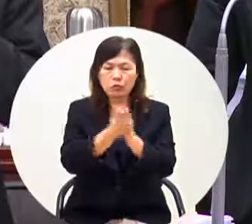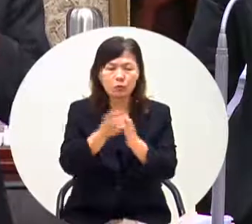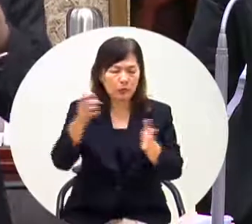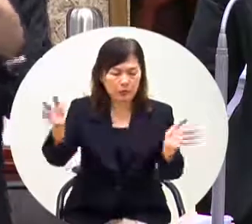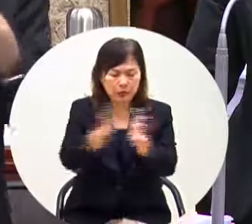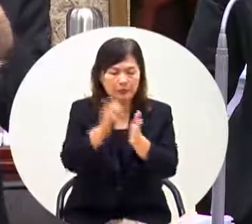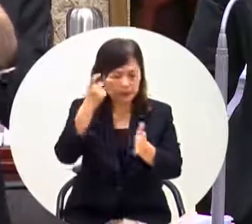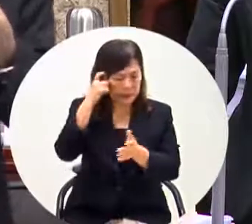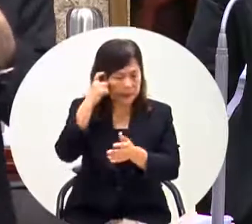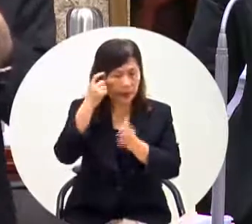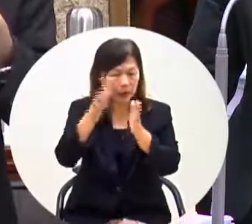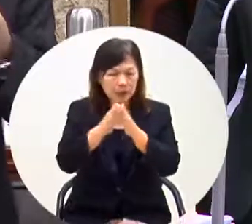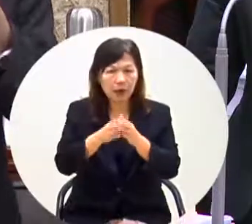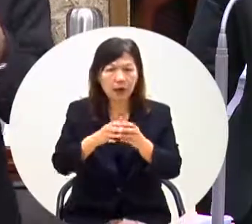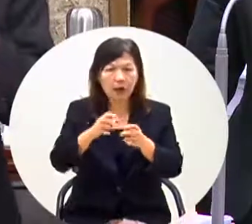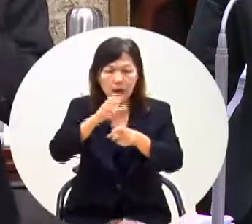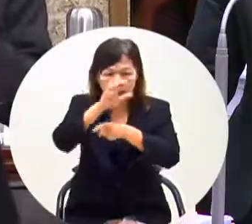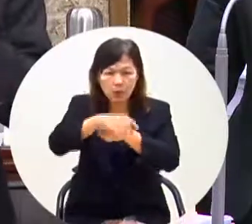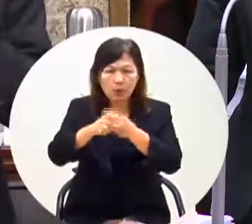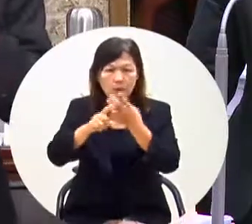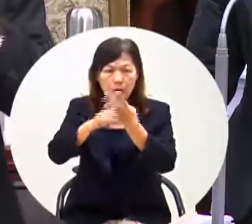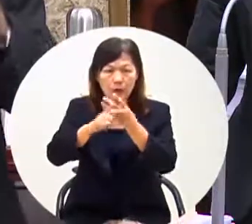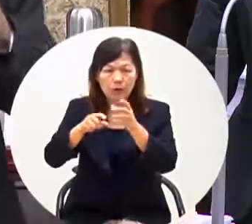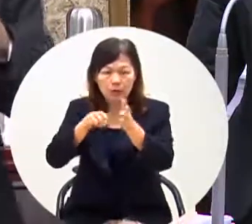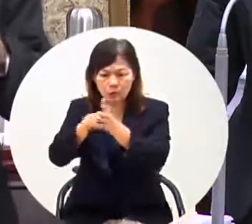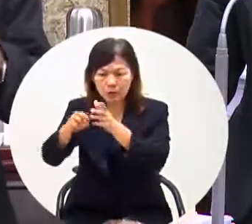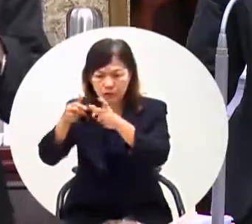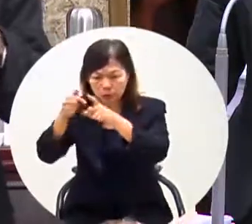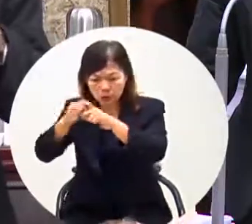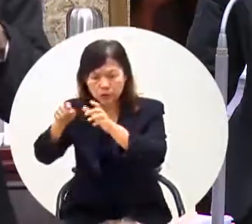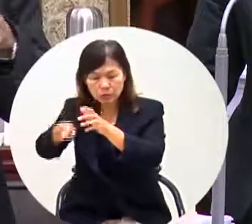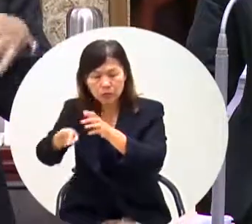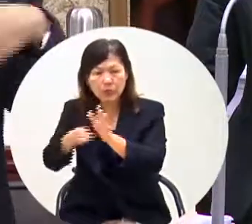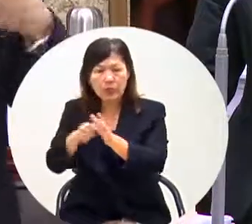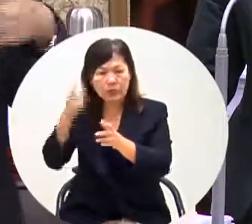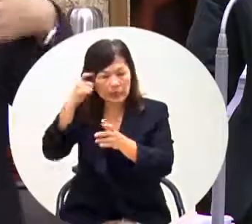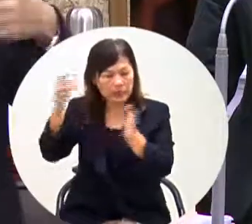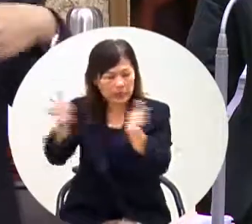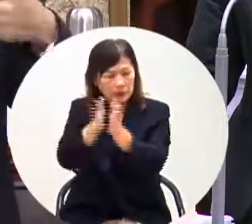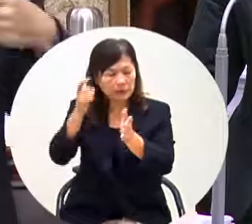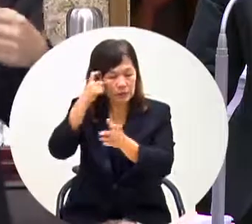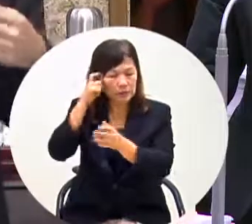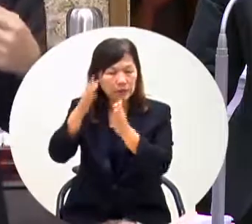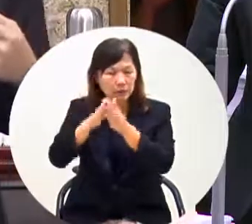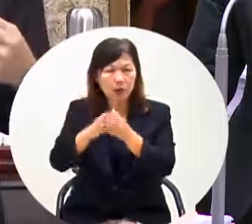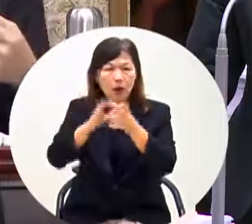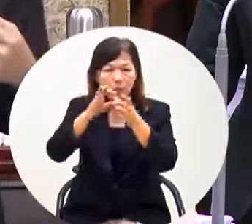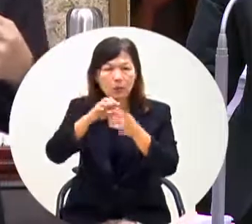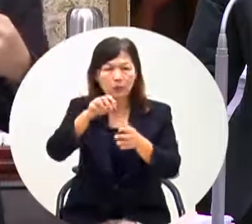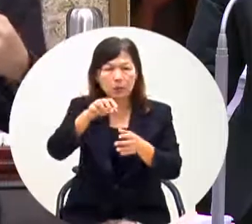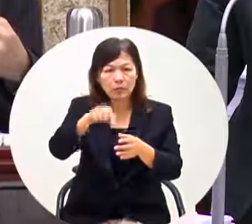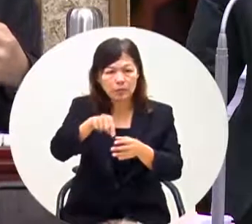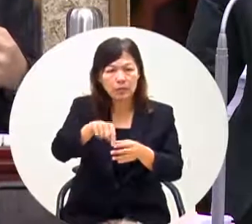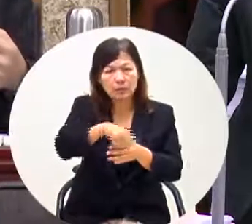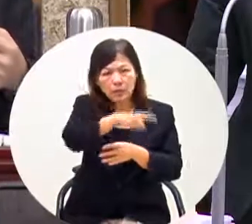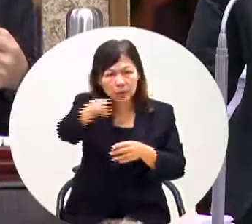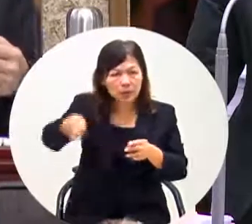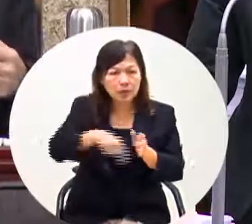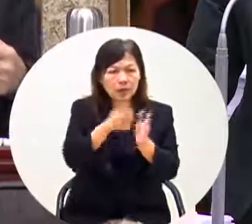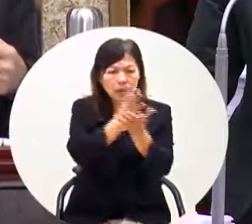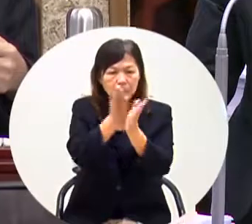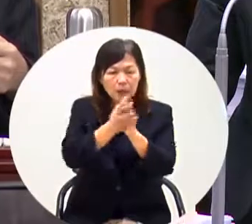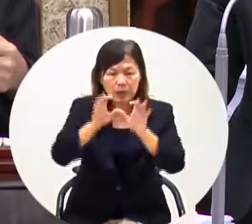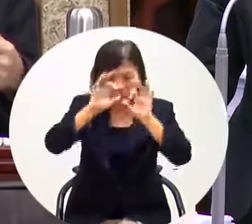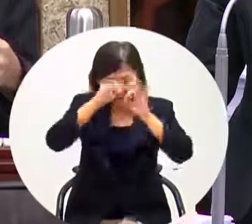区。做一并的考量啊，所以为着这样呢，阮甲这个要检讨的这部分呢，我有